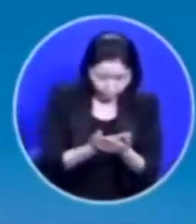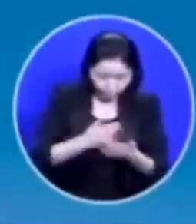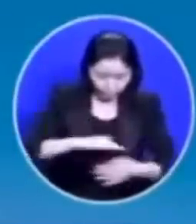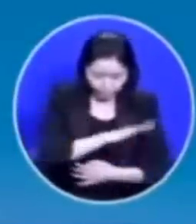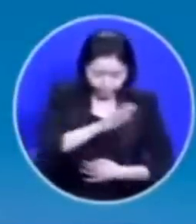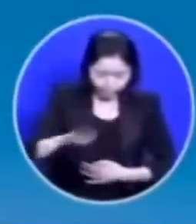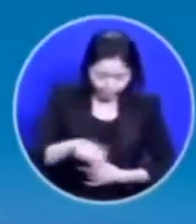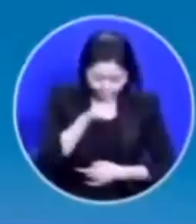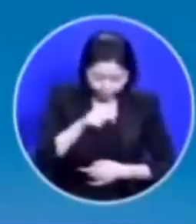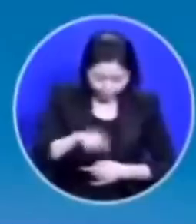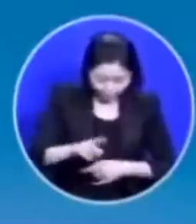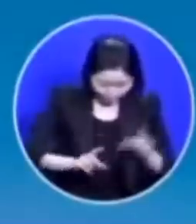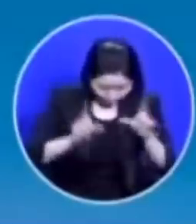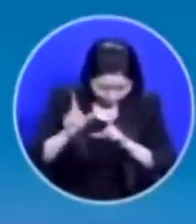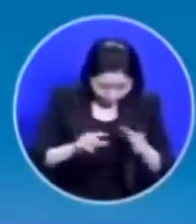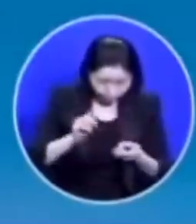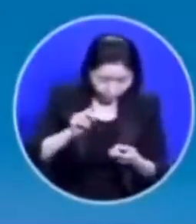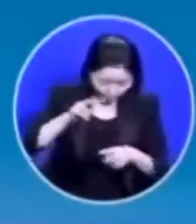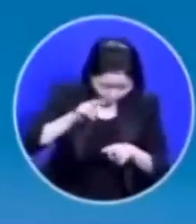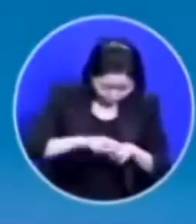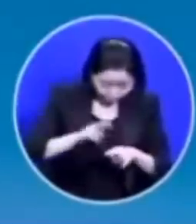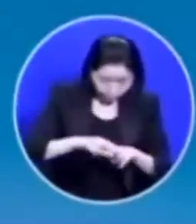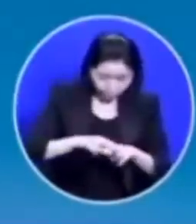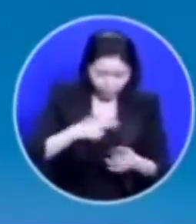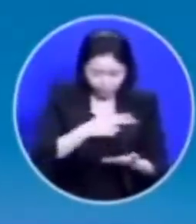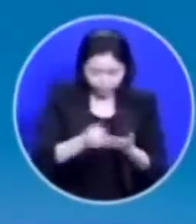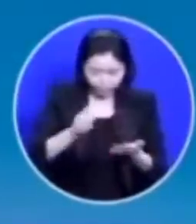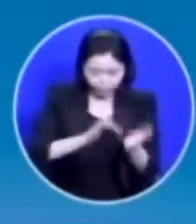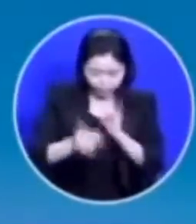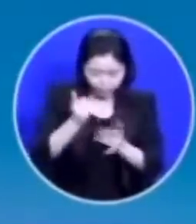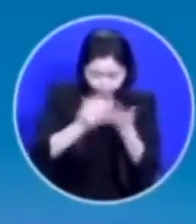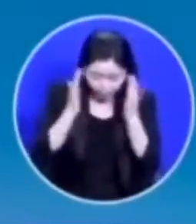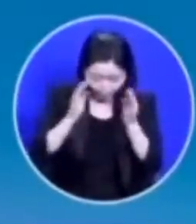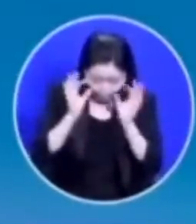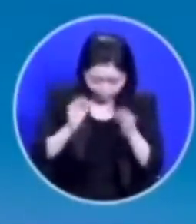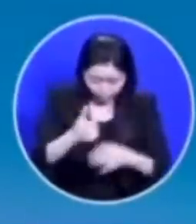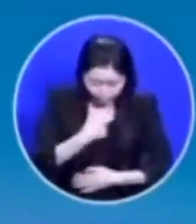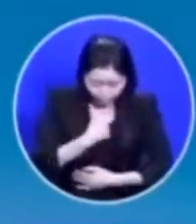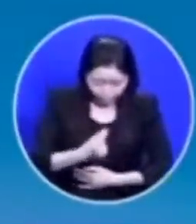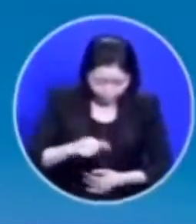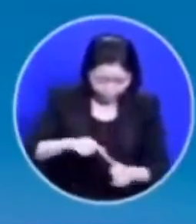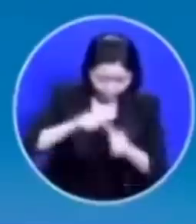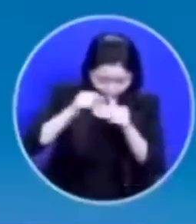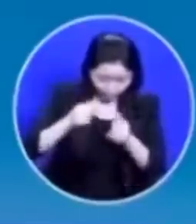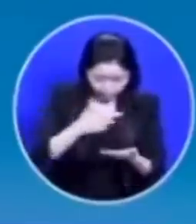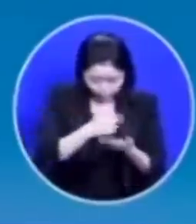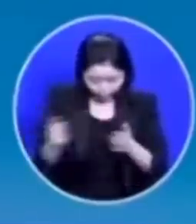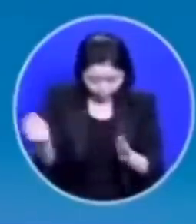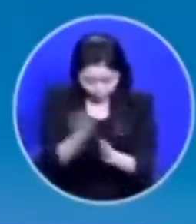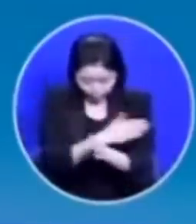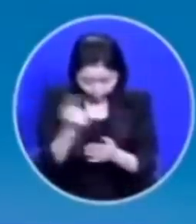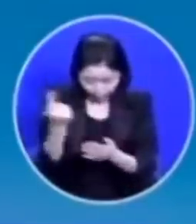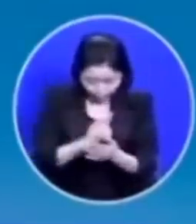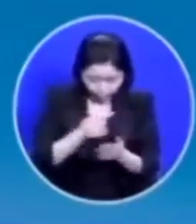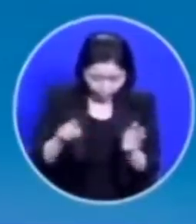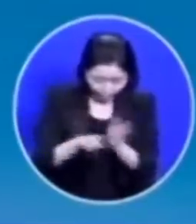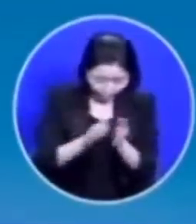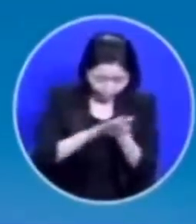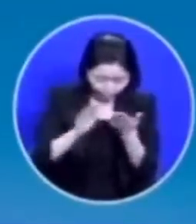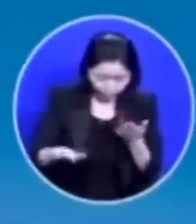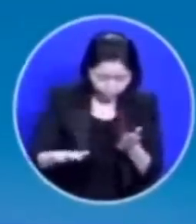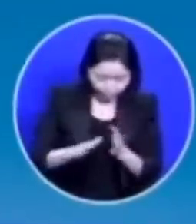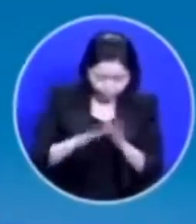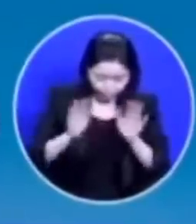우리가 있는 형편 그 자리에서 주 예수님을 바라보기를 원한 구원은 주님으로부터 오는 것을 믿습니다